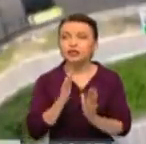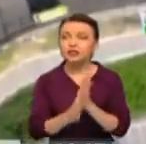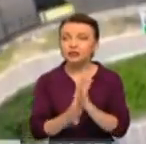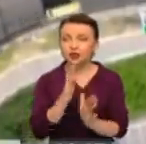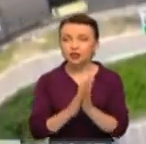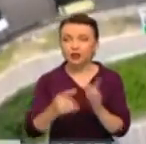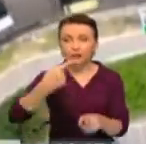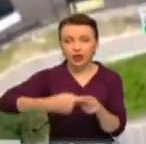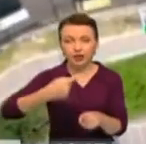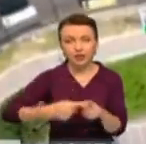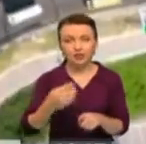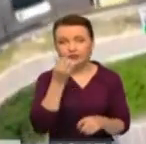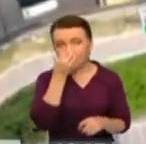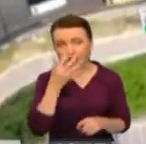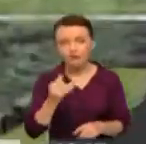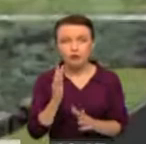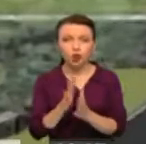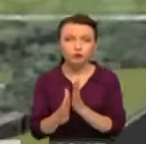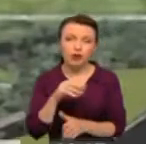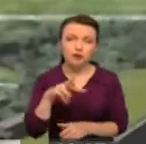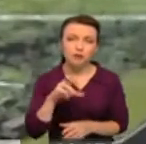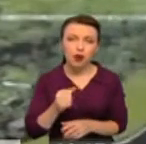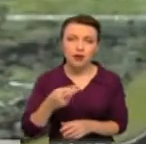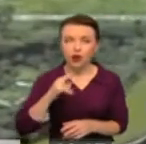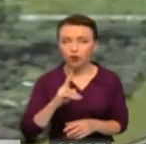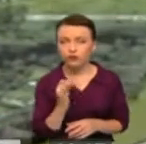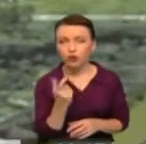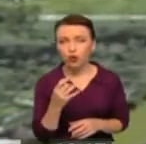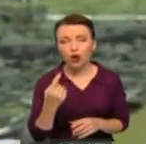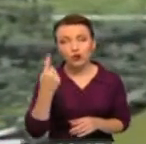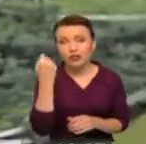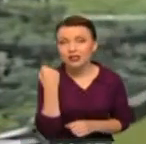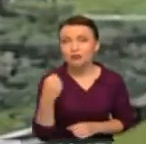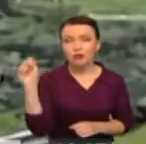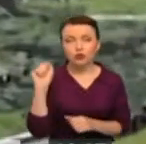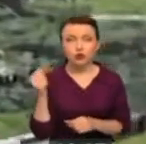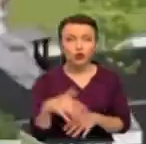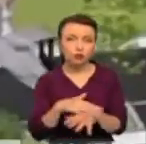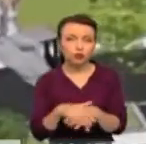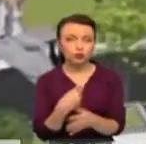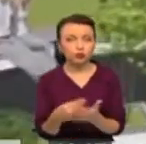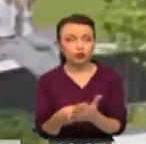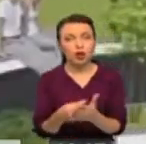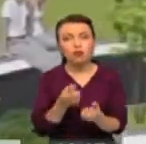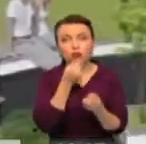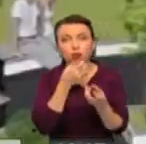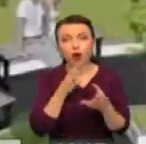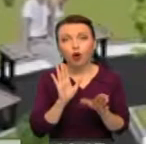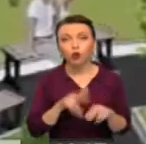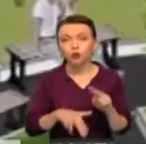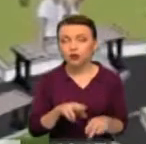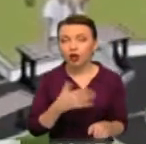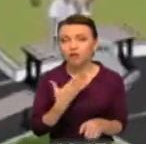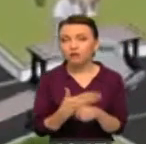перетині вулиці Цвітаєвої і проспекту Маяковського – один із переможців громадського бюджету. На благоустрій території виділили